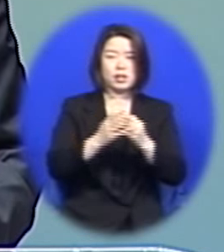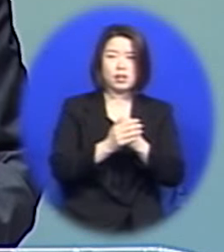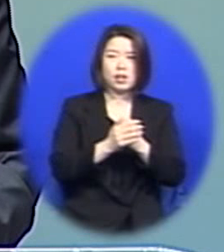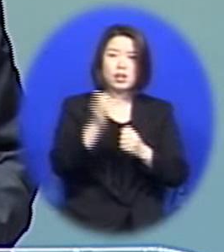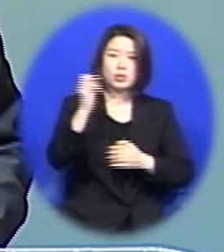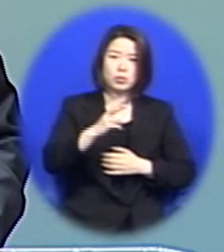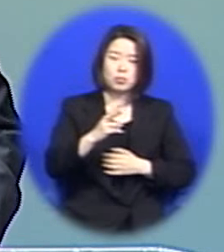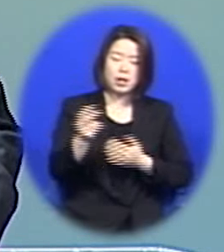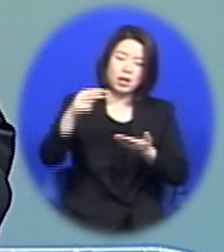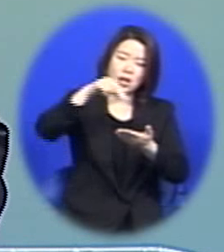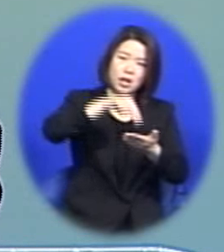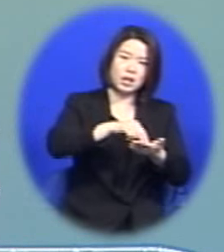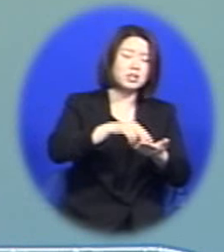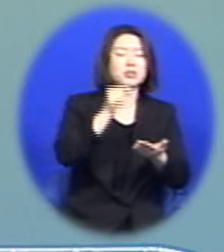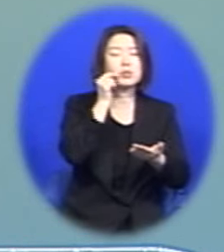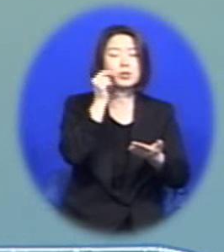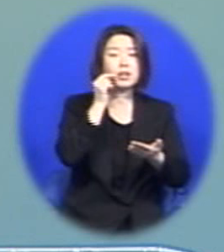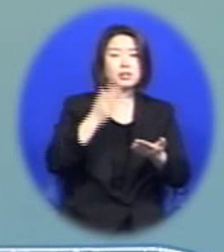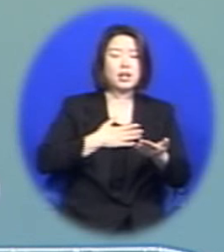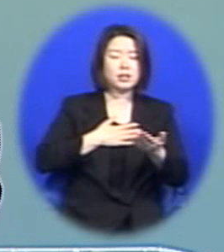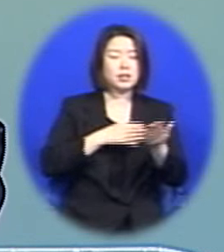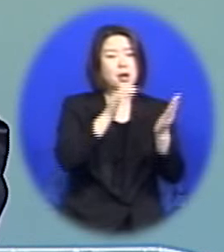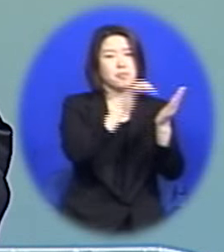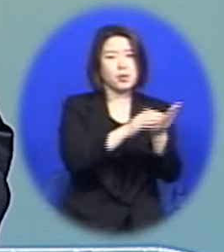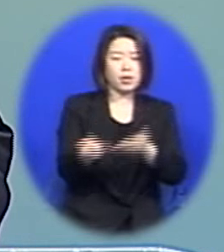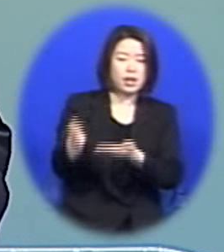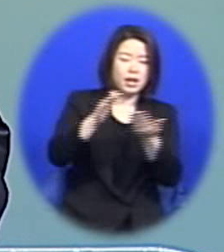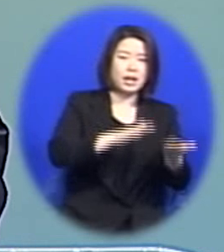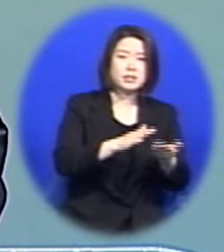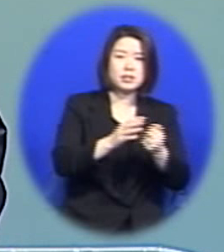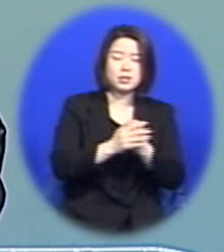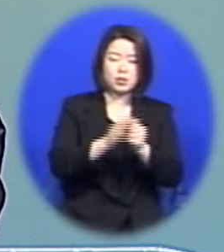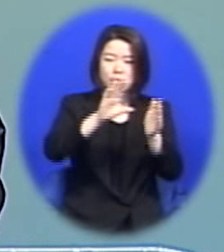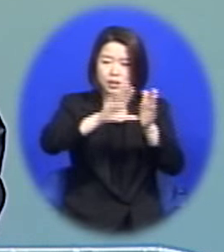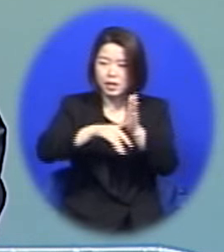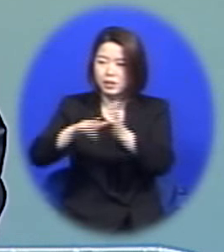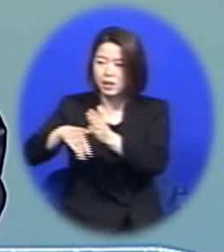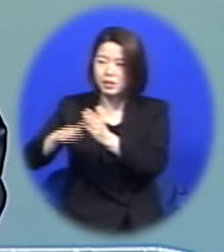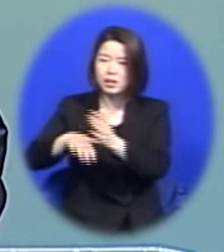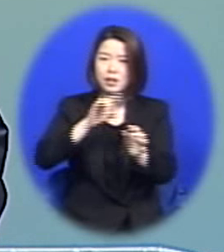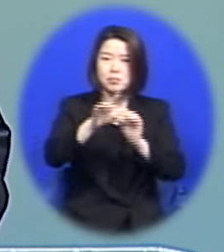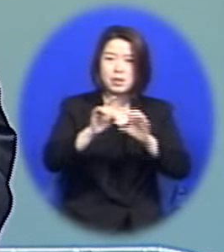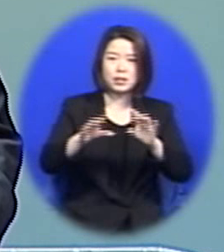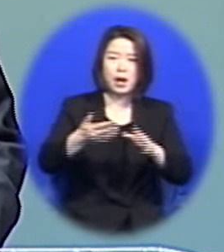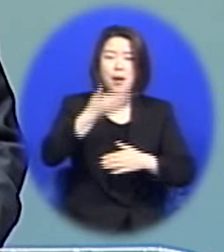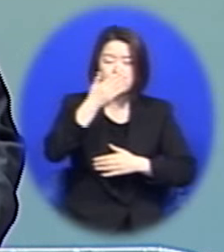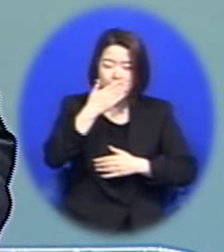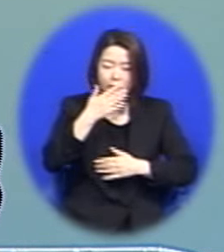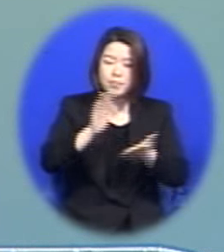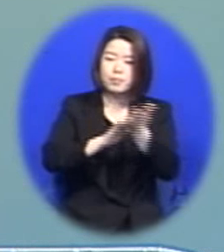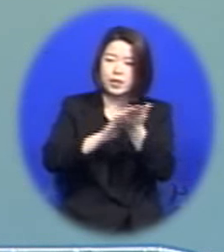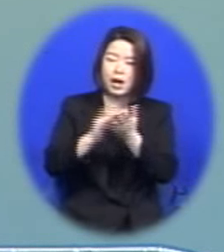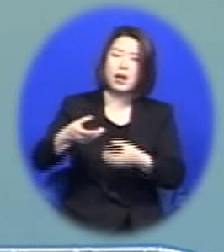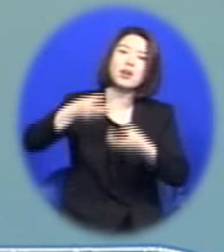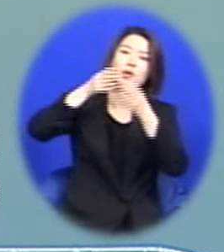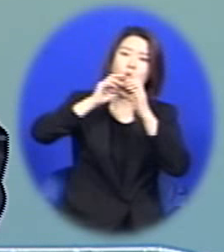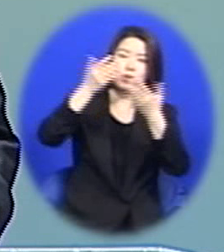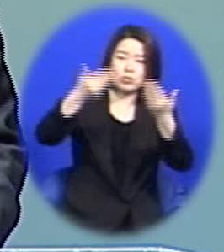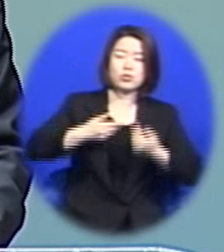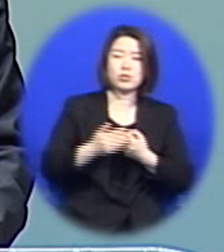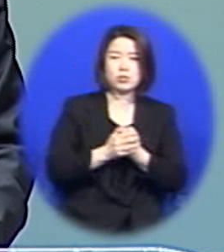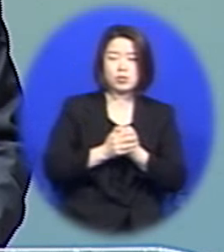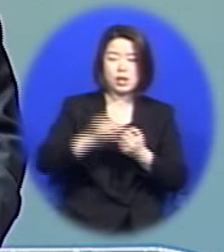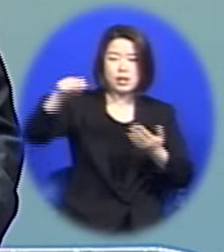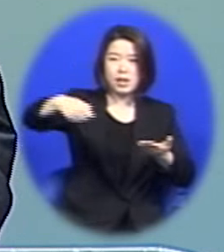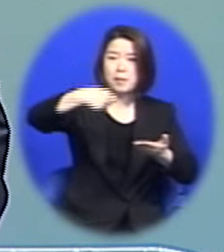벽에 기대어 앉혀놓고 때마다 정성껏 달인 보약과 밥을 먹 이셨습니다 그리고 내 입에 박수를 떠 넣으실 때